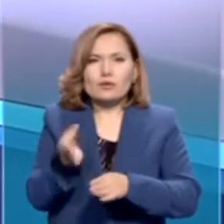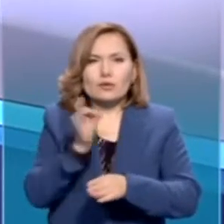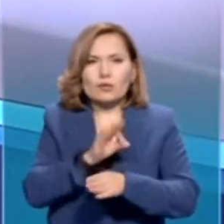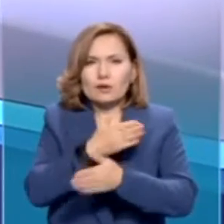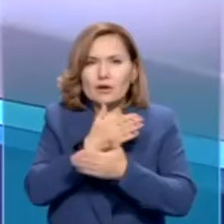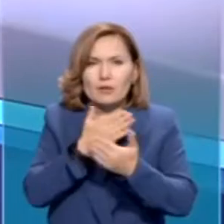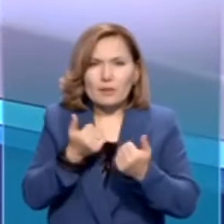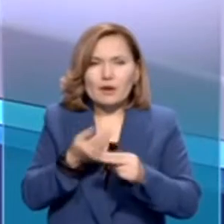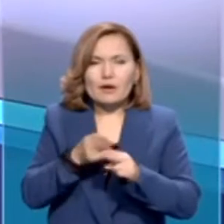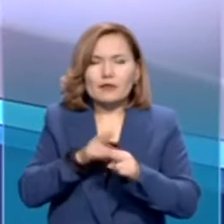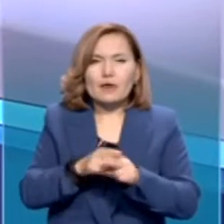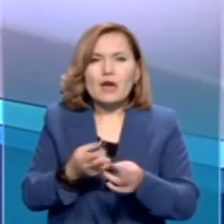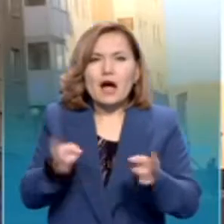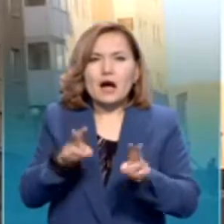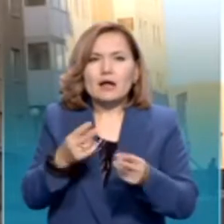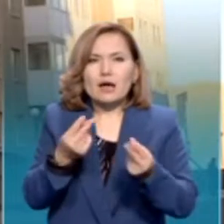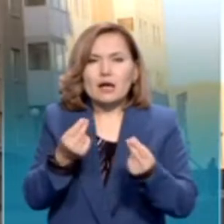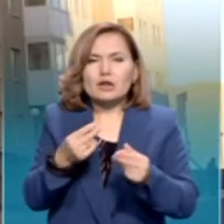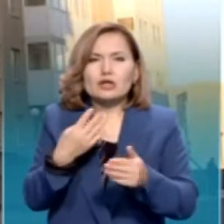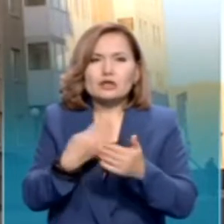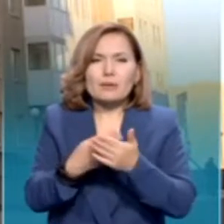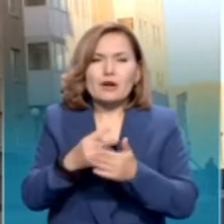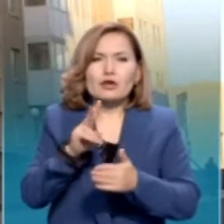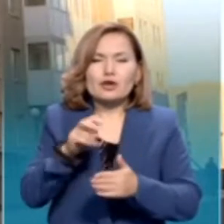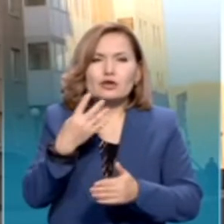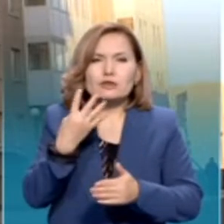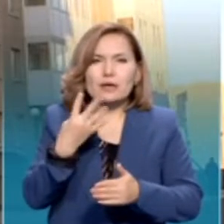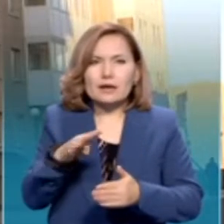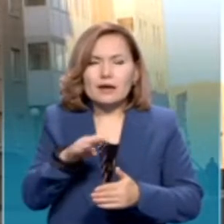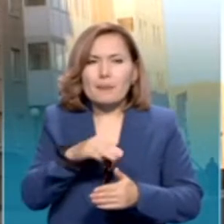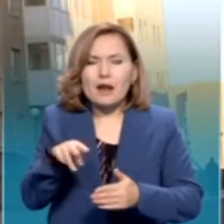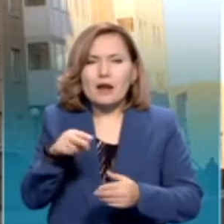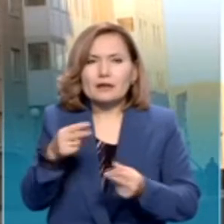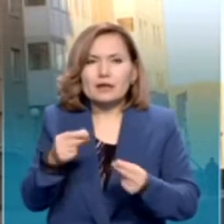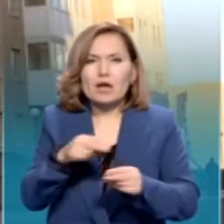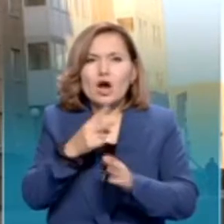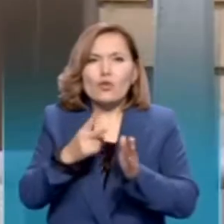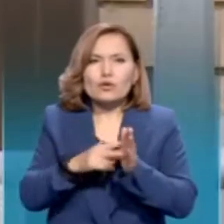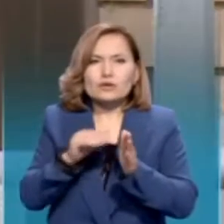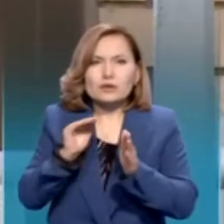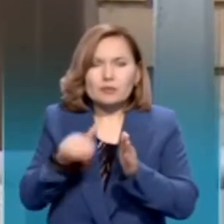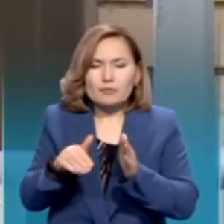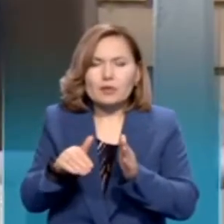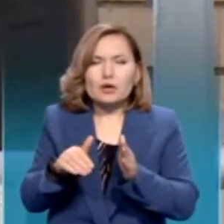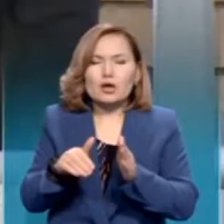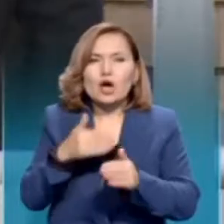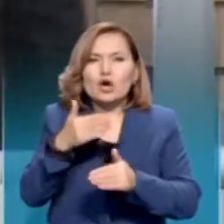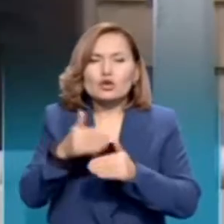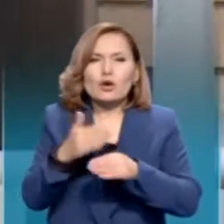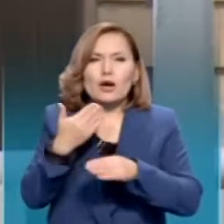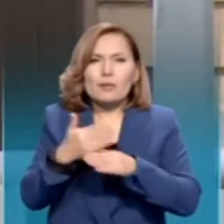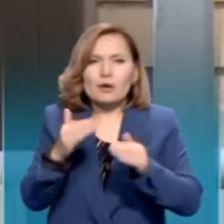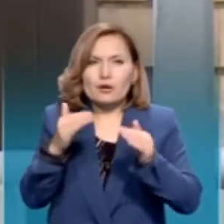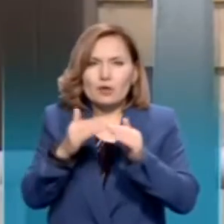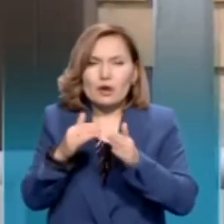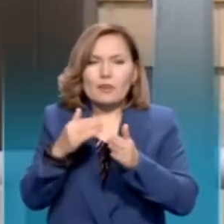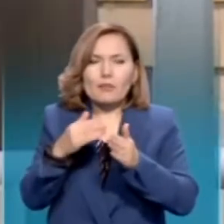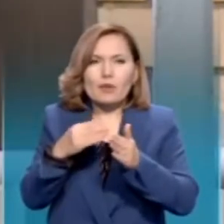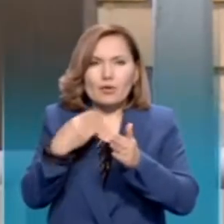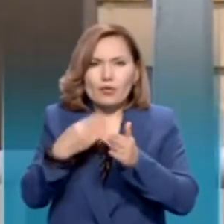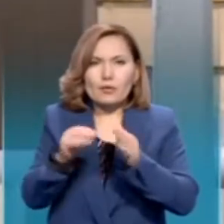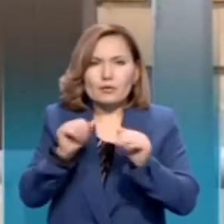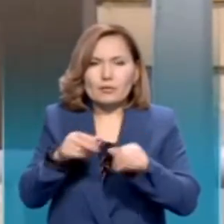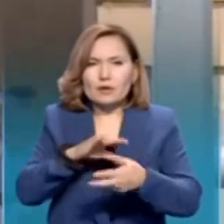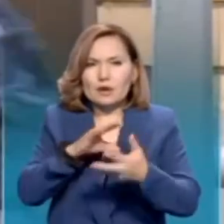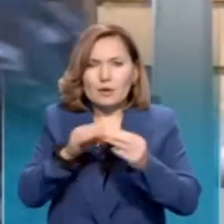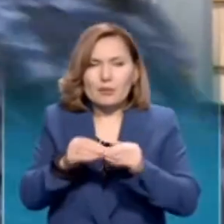Қалған ақша шамамен 240 миллиард теңге. Оған 17 мыңға жоқ ипотекалық несие рәсімдеуге болады, дейді Ұлттық банктегілер. Қазір